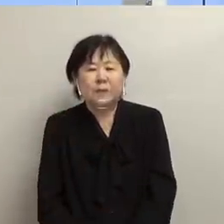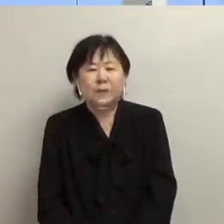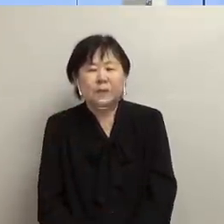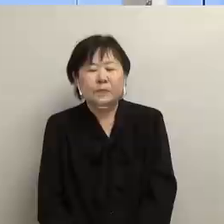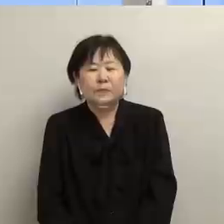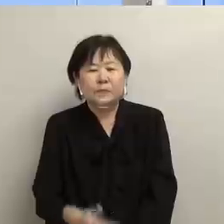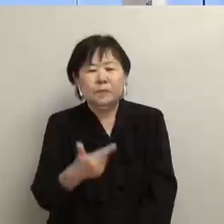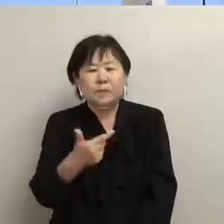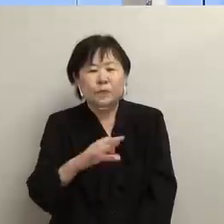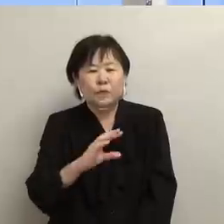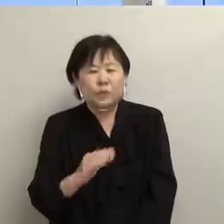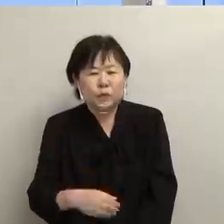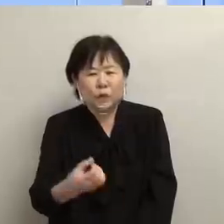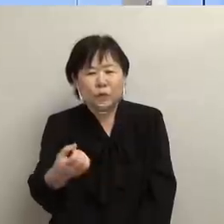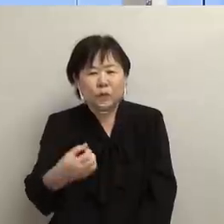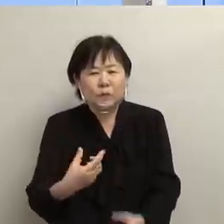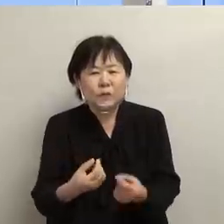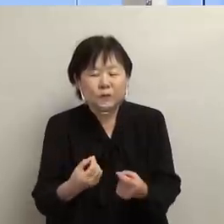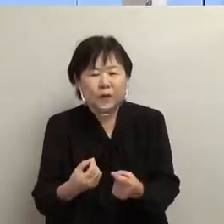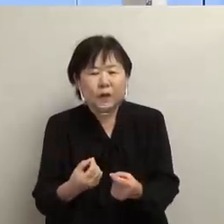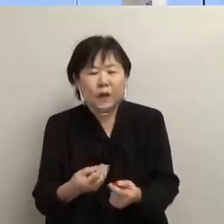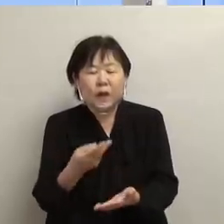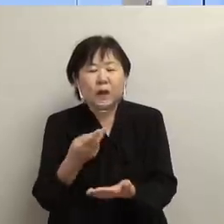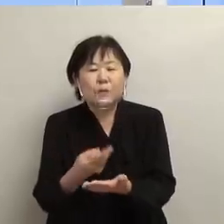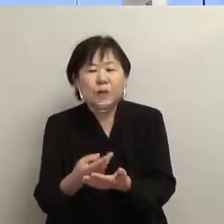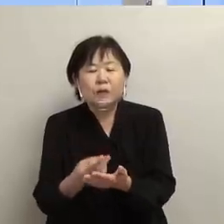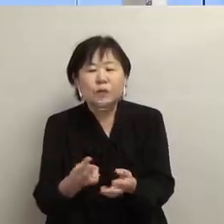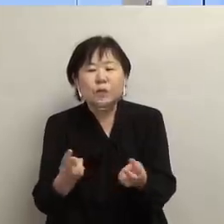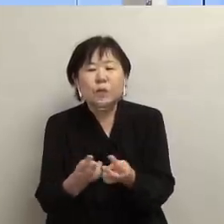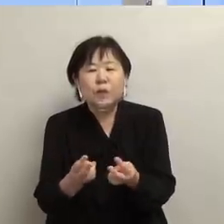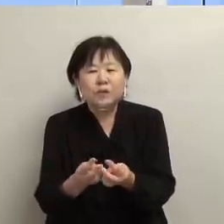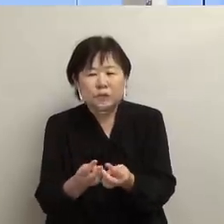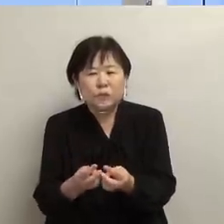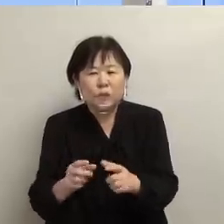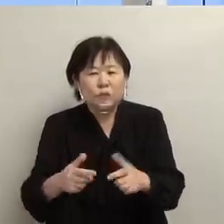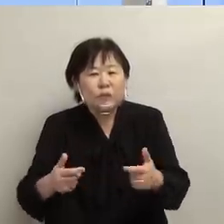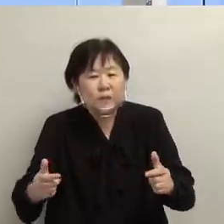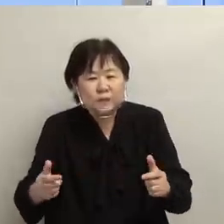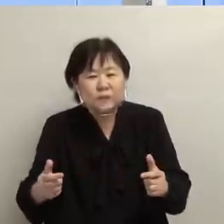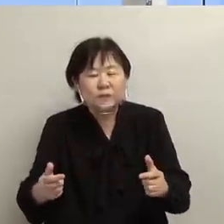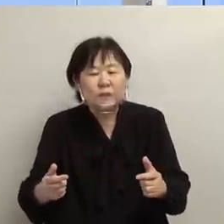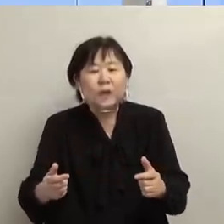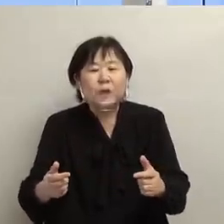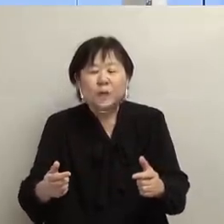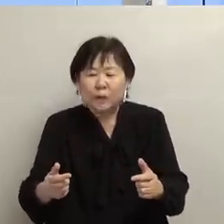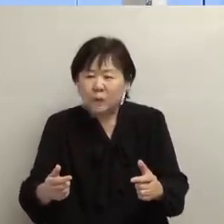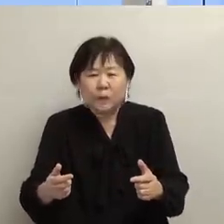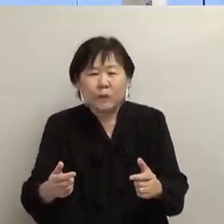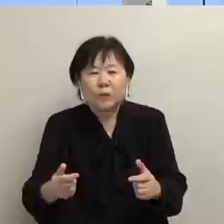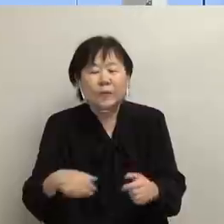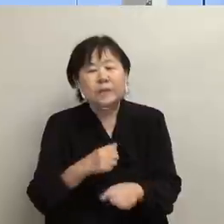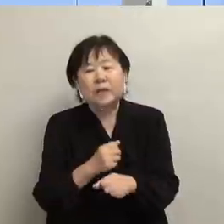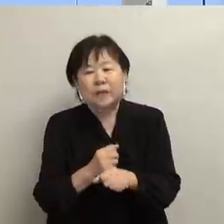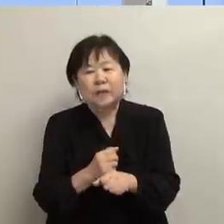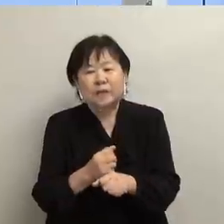から参りましたが病床数をこれ以上を増やしていくというのは相当に大変です相当無理して頑張ってきたんでただ全体の状況に